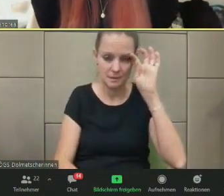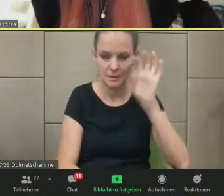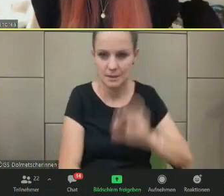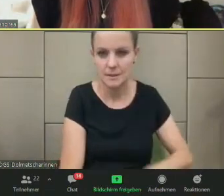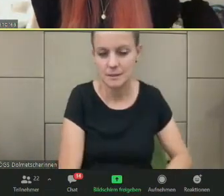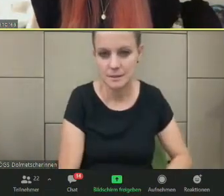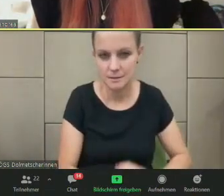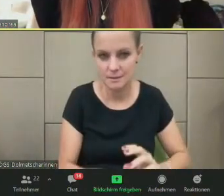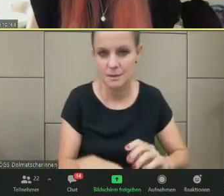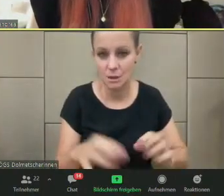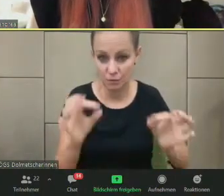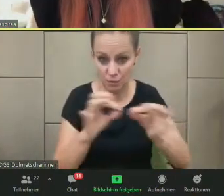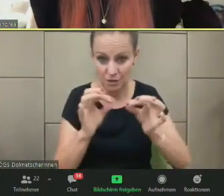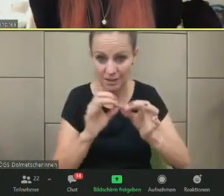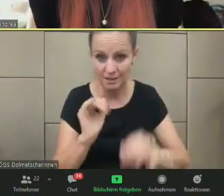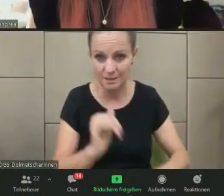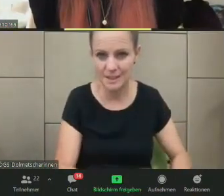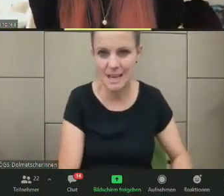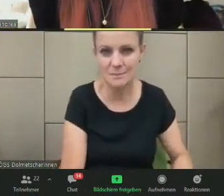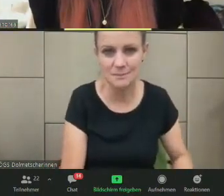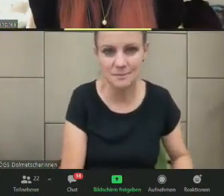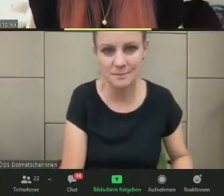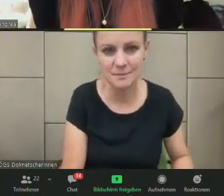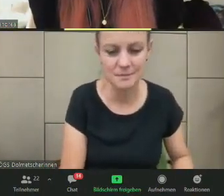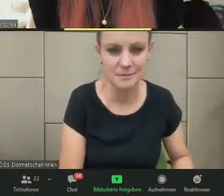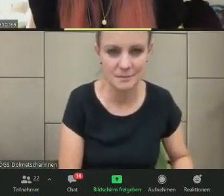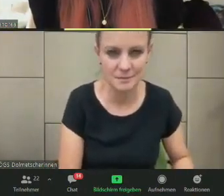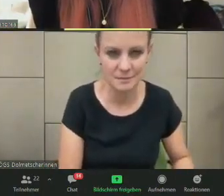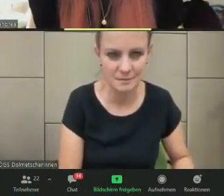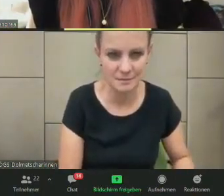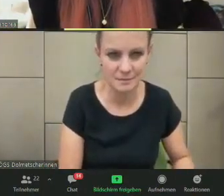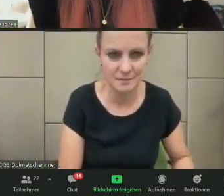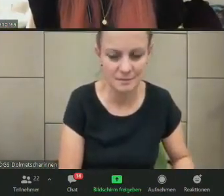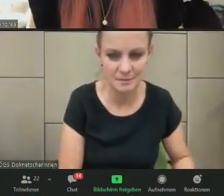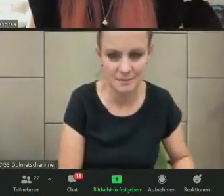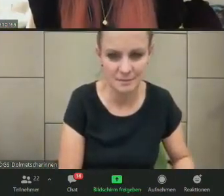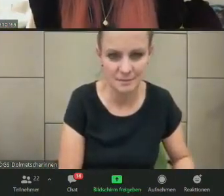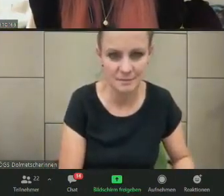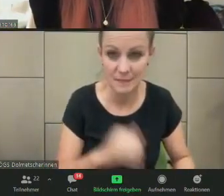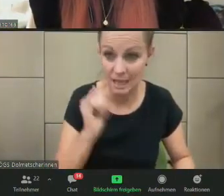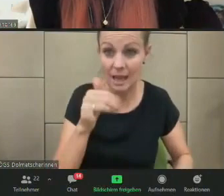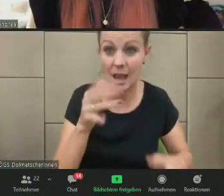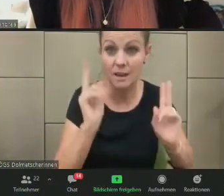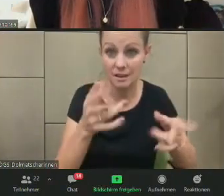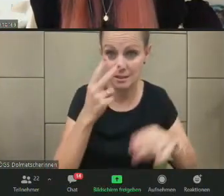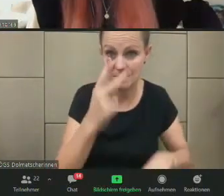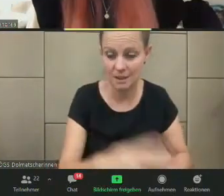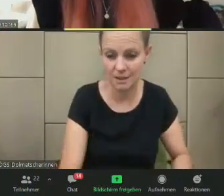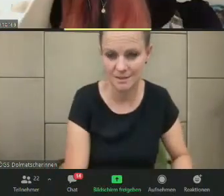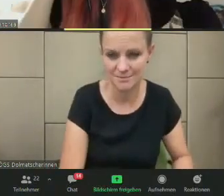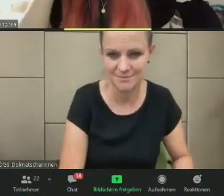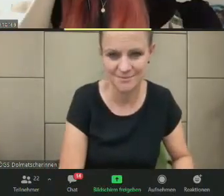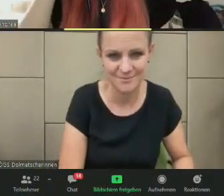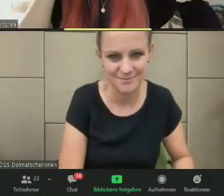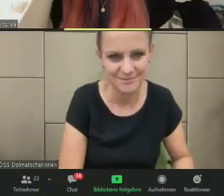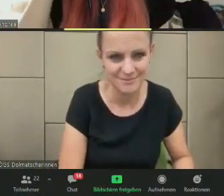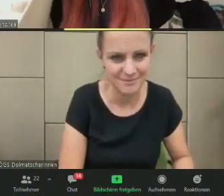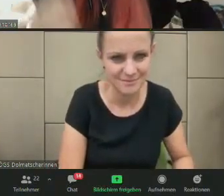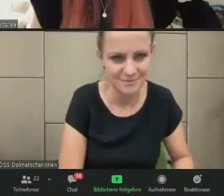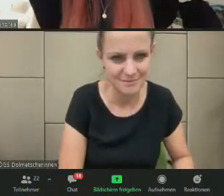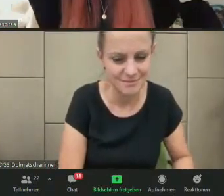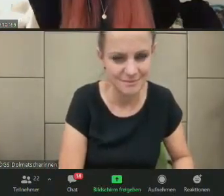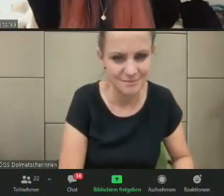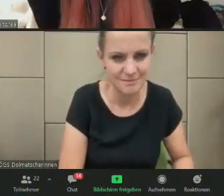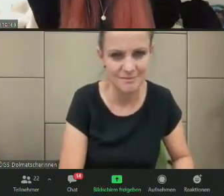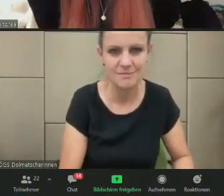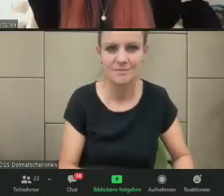Geht das jetzt? Ja. So, dann schauen wir mal. Super. Ja, man kann sagen. Super. Hi, I'm